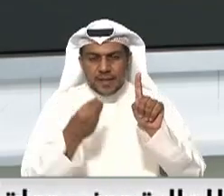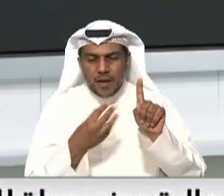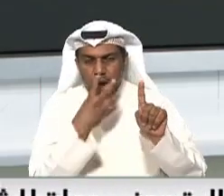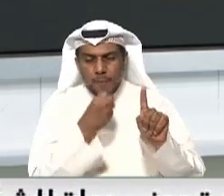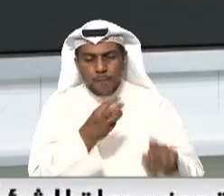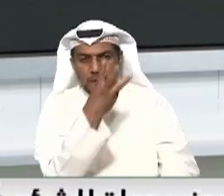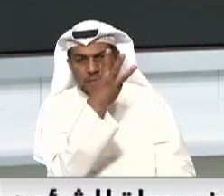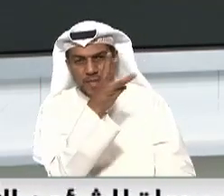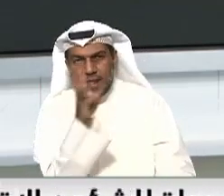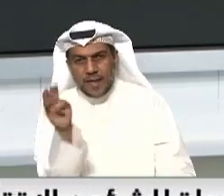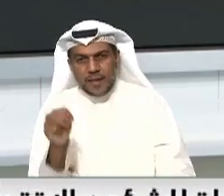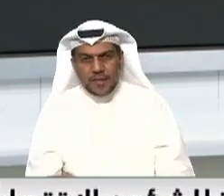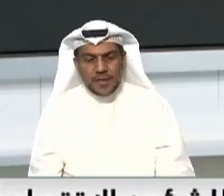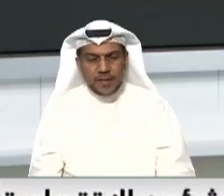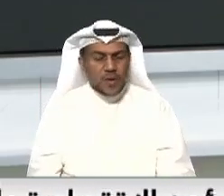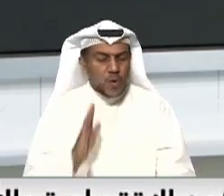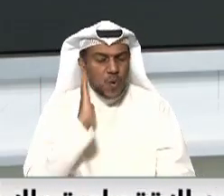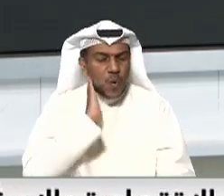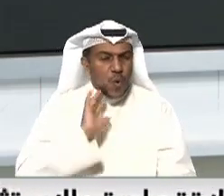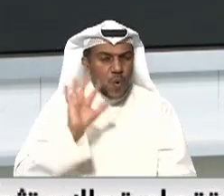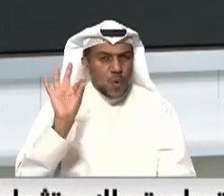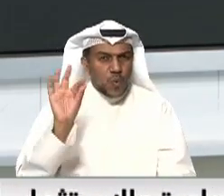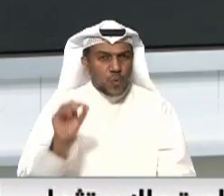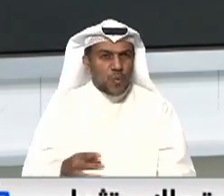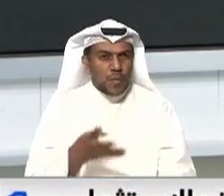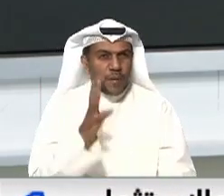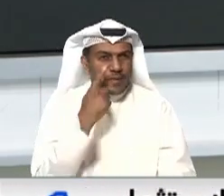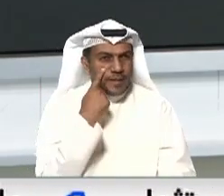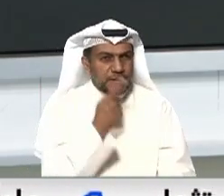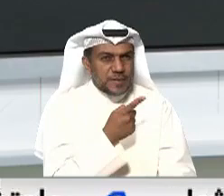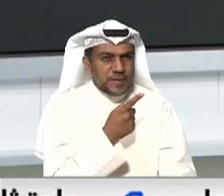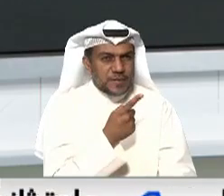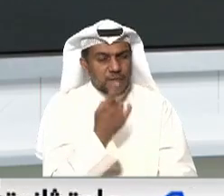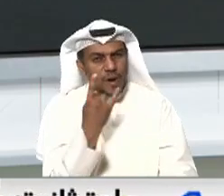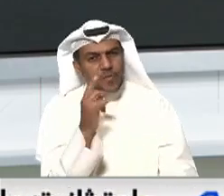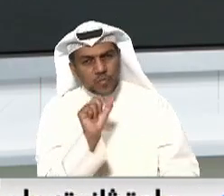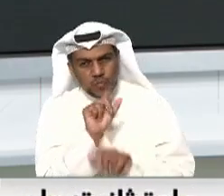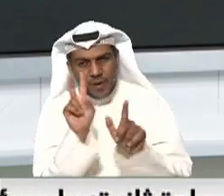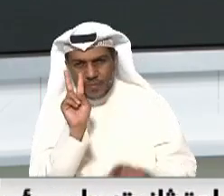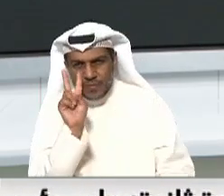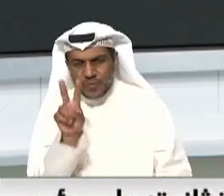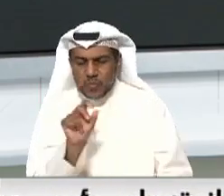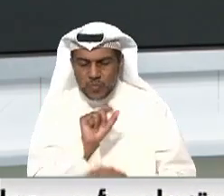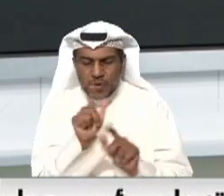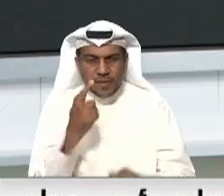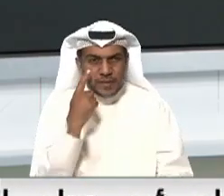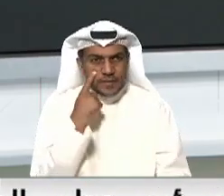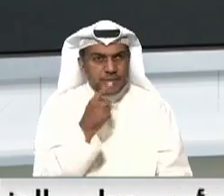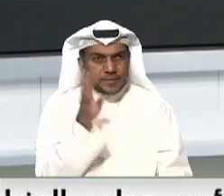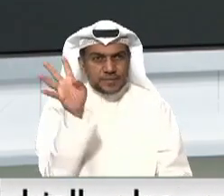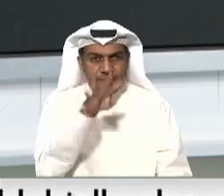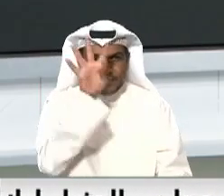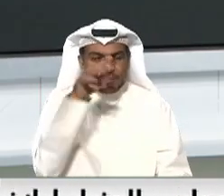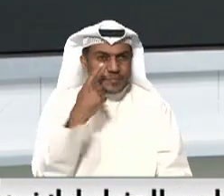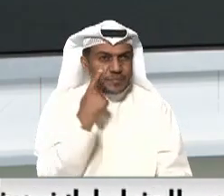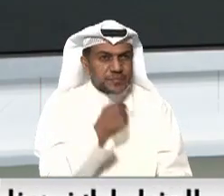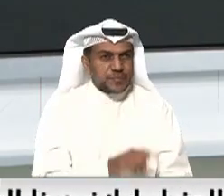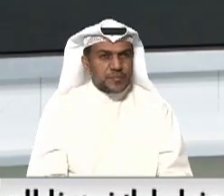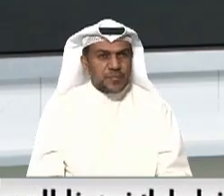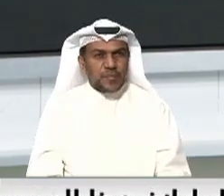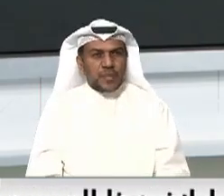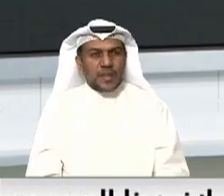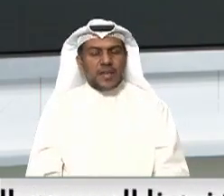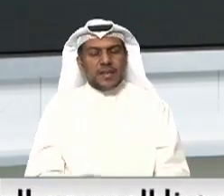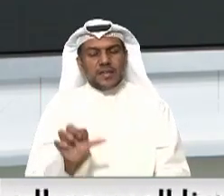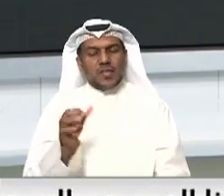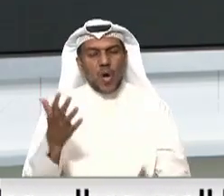درجه مئويه الرطوبه النسبيه 14% اما الرؤيه الافقيه ممتازه تتجاوز العشره كيلو متر شماليه سرعتها 9